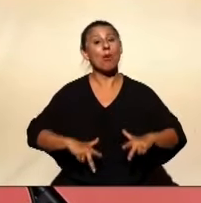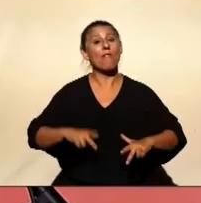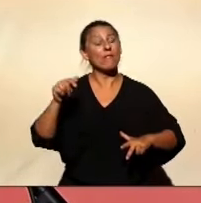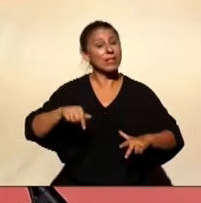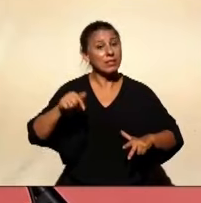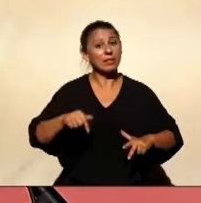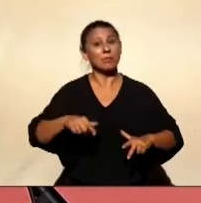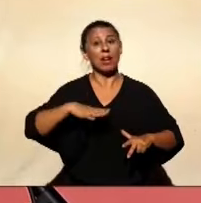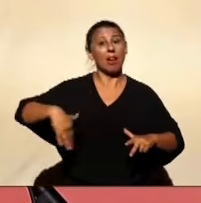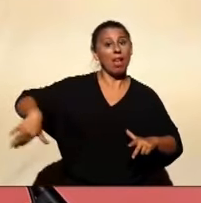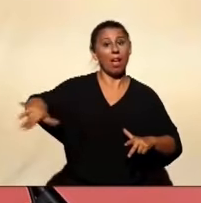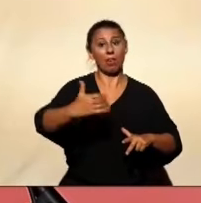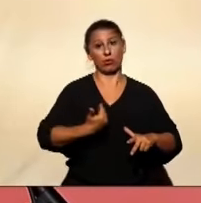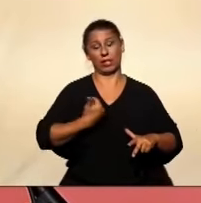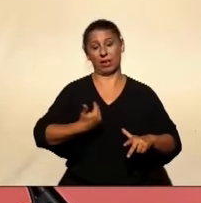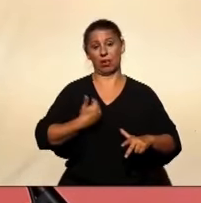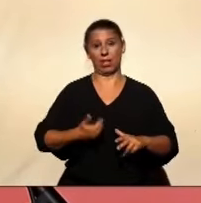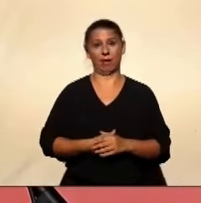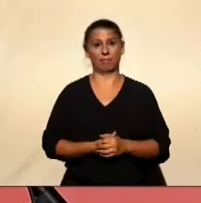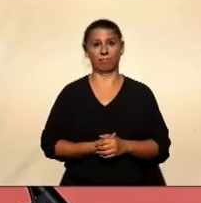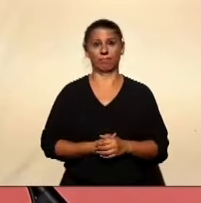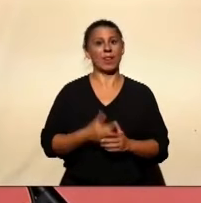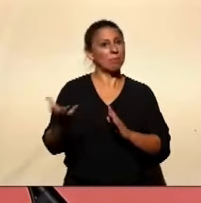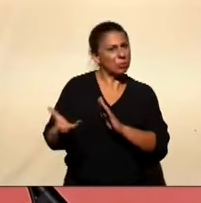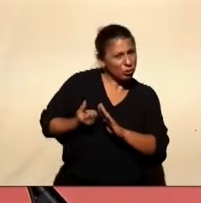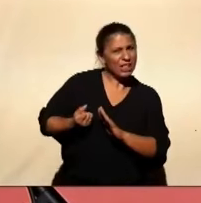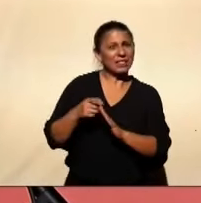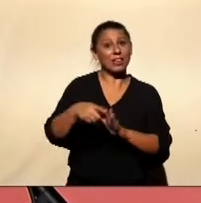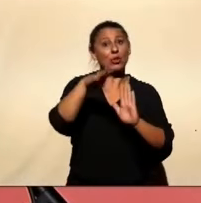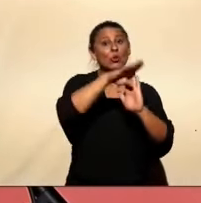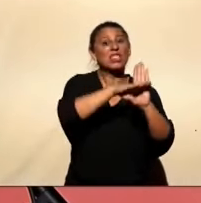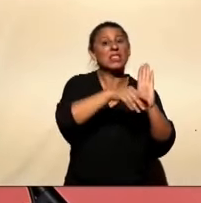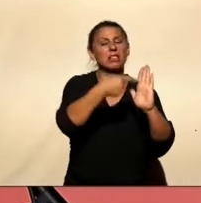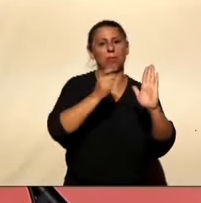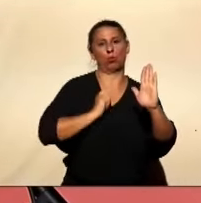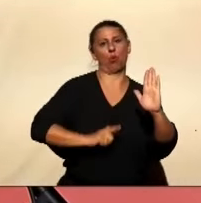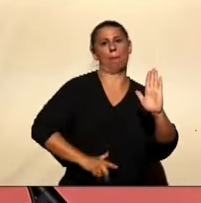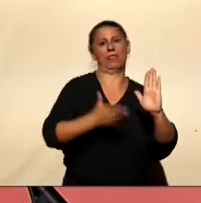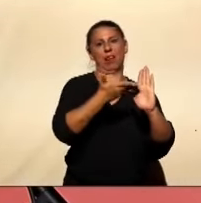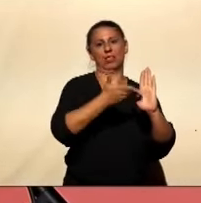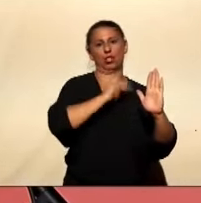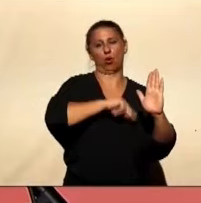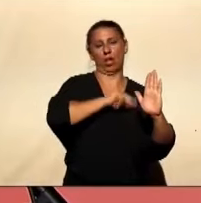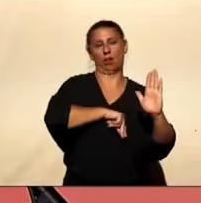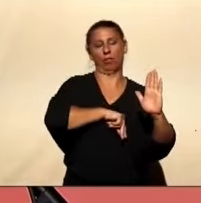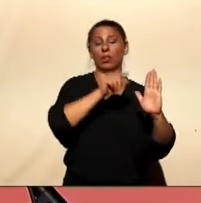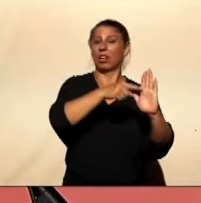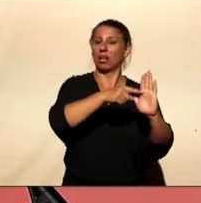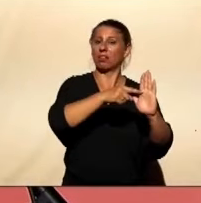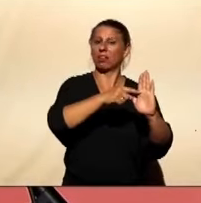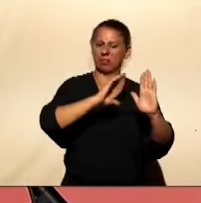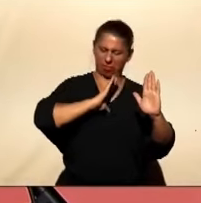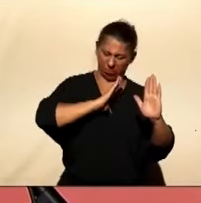σήμερα ο λαός και η νεολαία που τους τα στερεί το σύστημα του καπιταλιστικού κέρδους και της